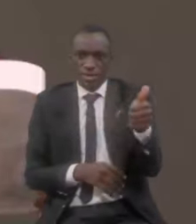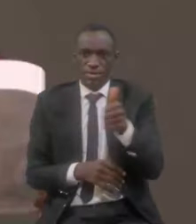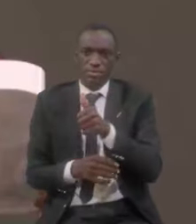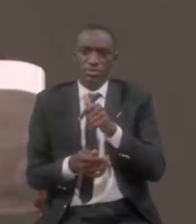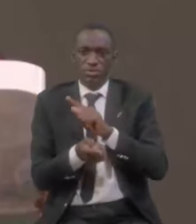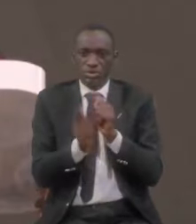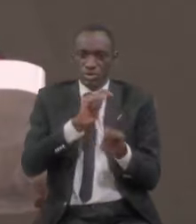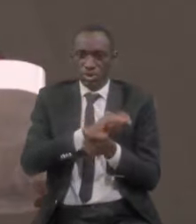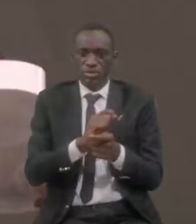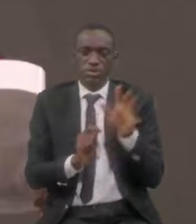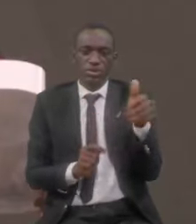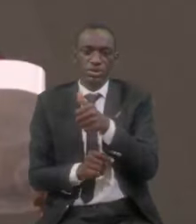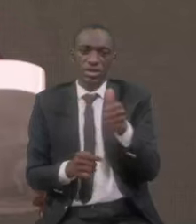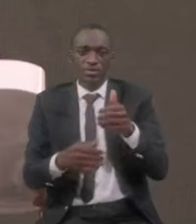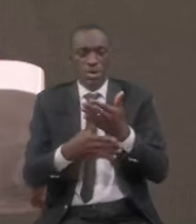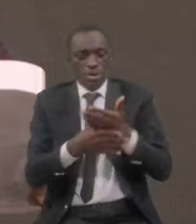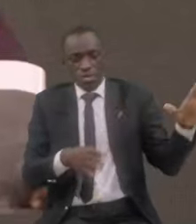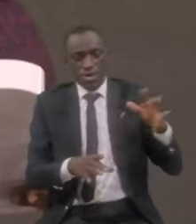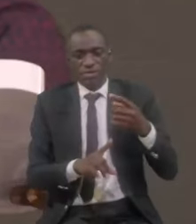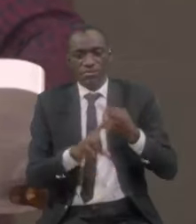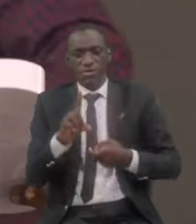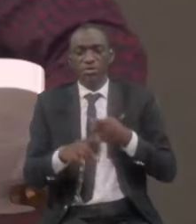Détourne-toi de ces choses. Et viens au Seigneur.